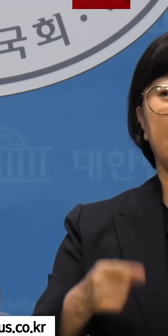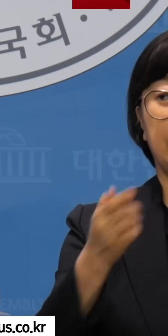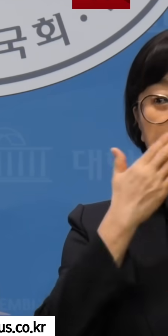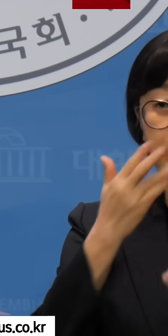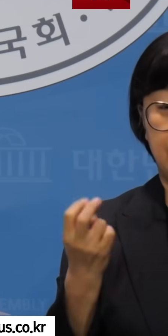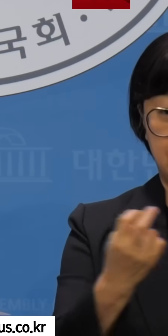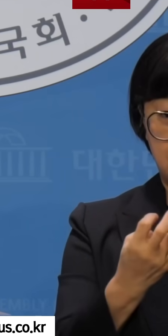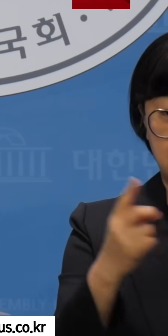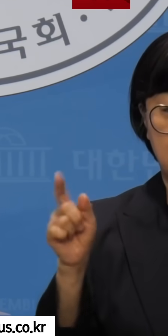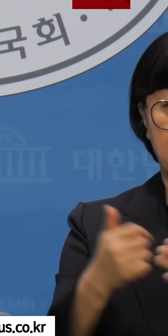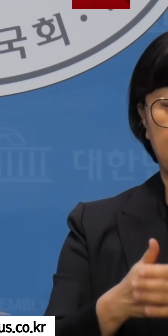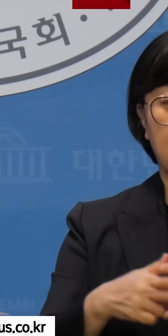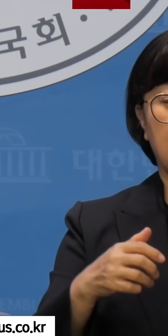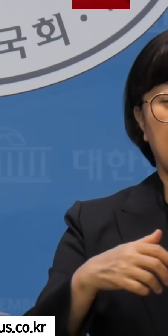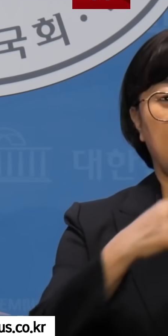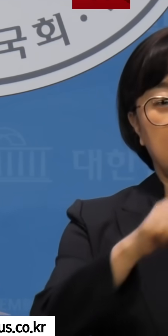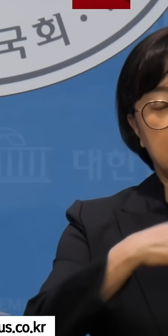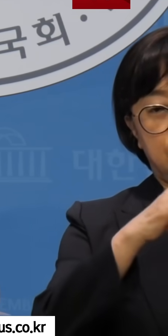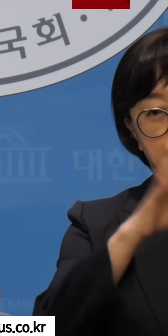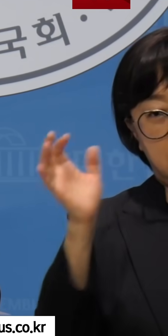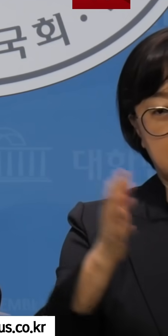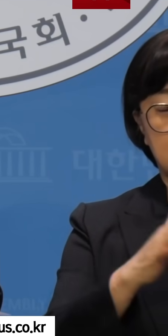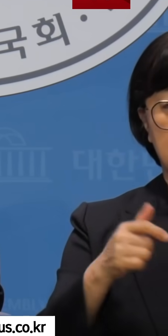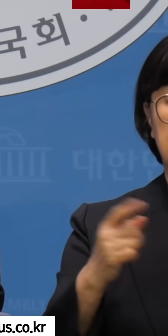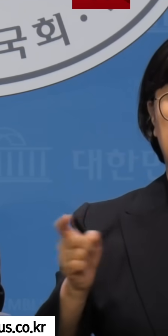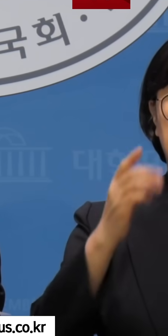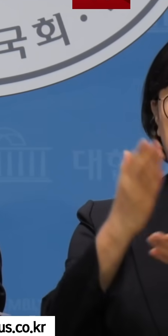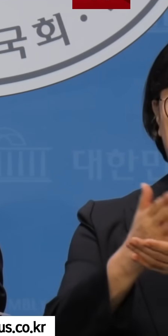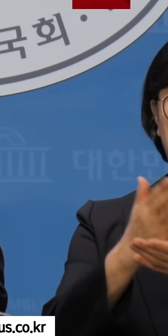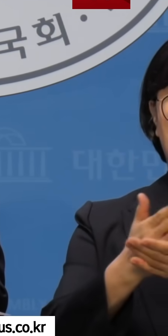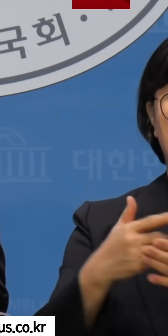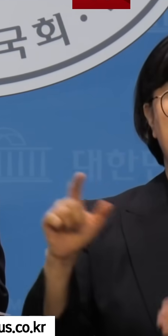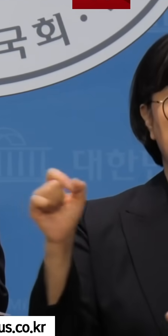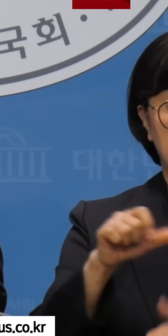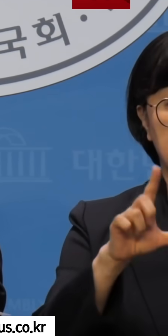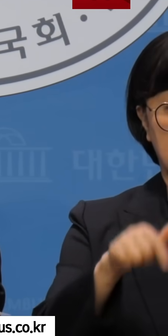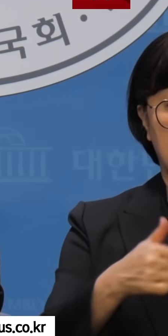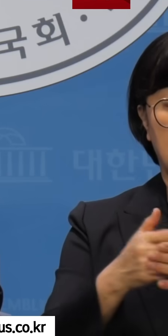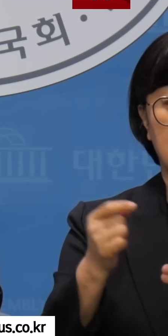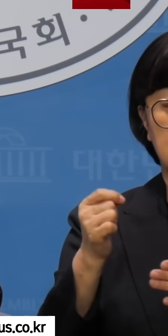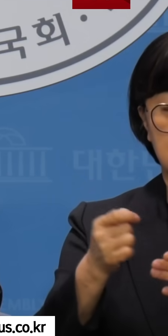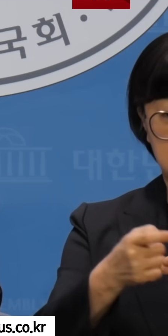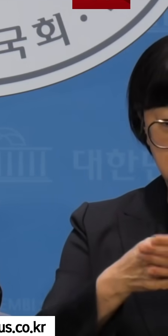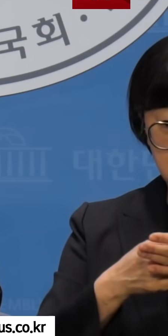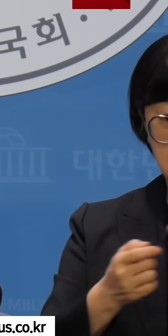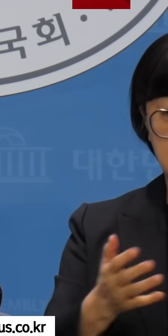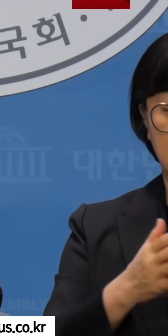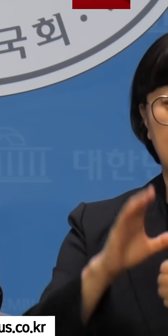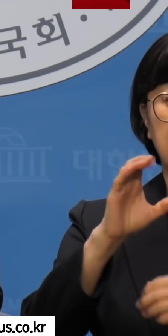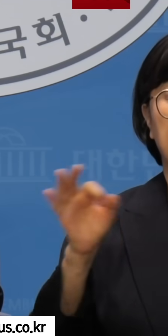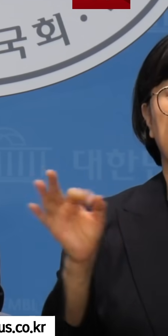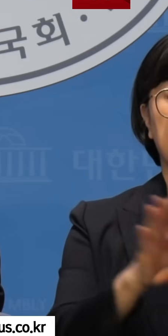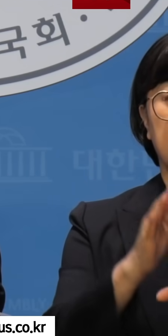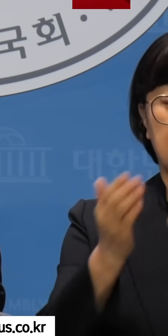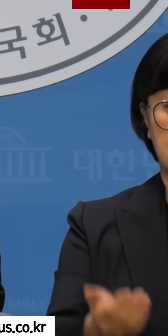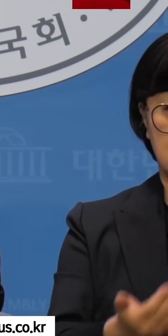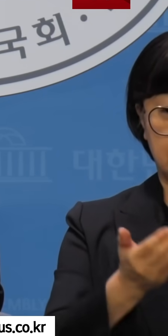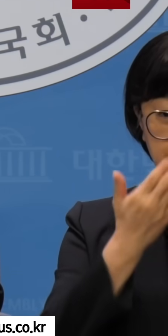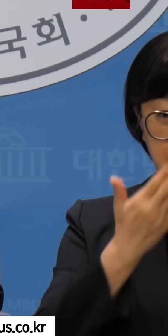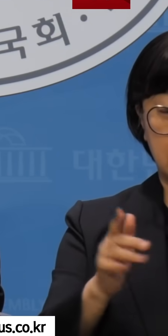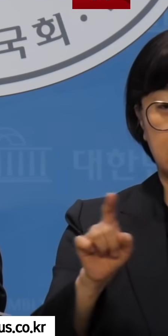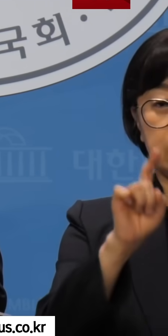것인가? 탈원전, 감원전 싸우지 말고 어떻게 빠른 시간에 적은 비용으로 탄소 중립을 달성할